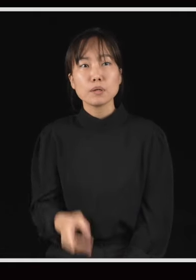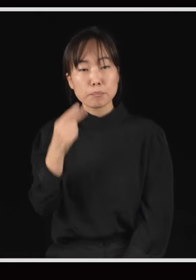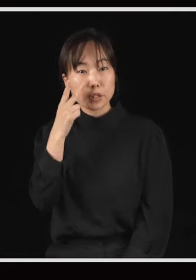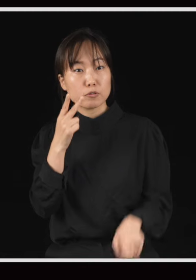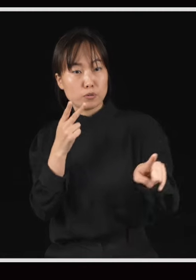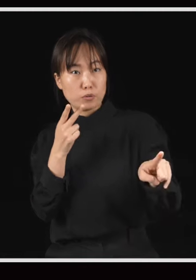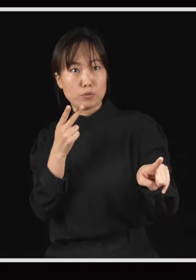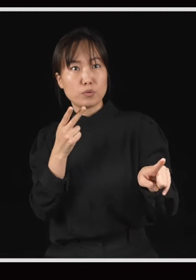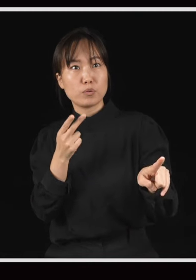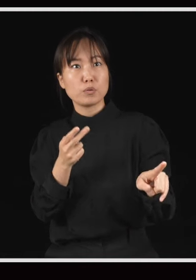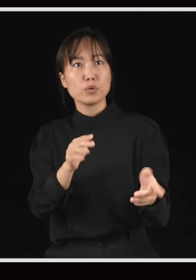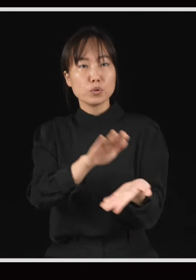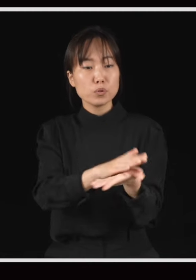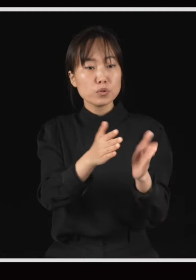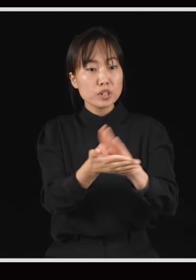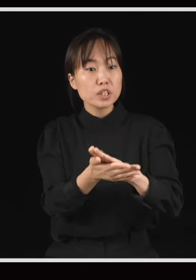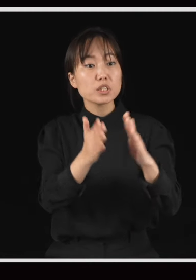미국에서